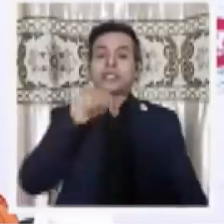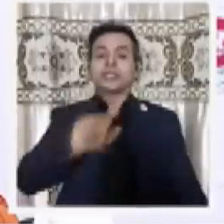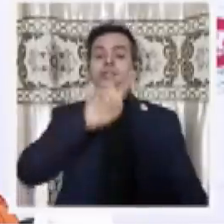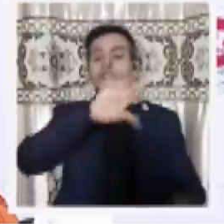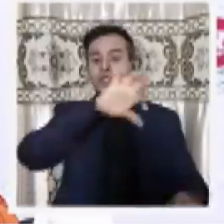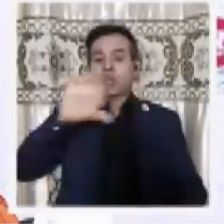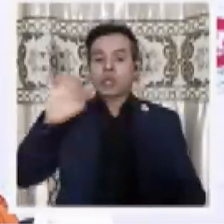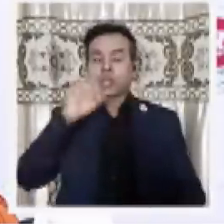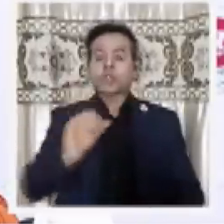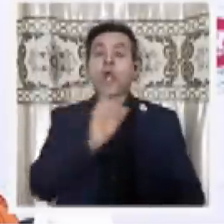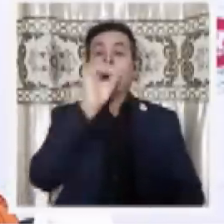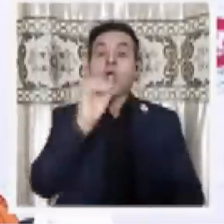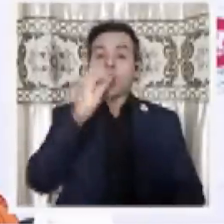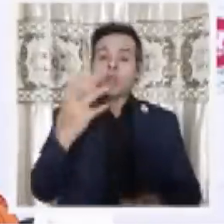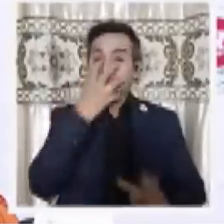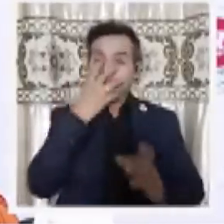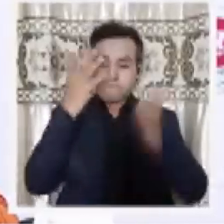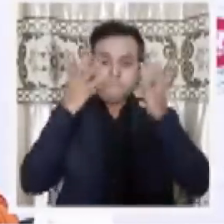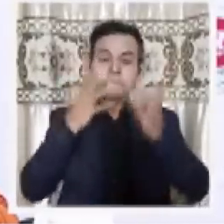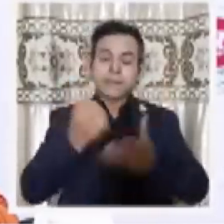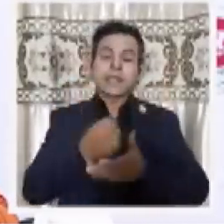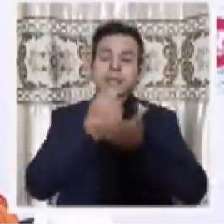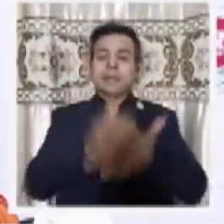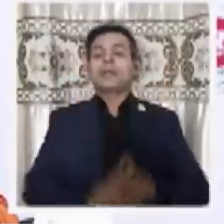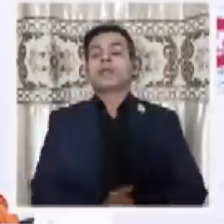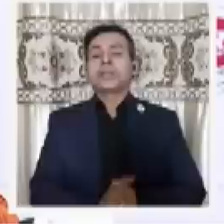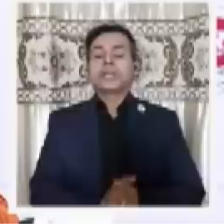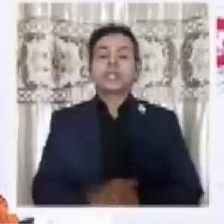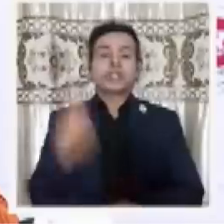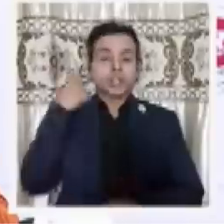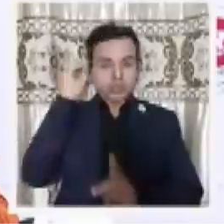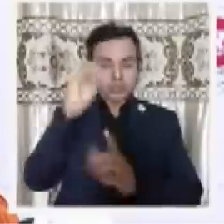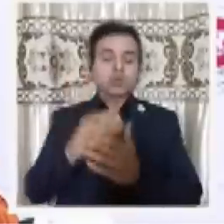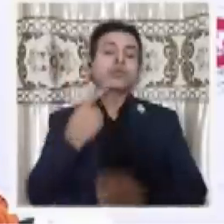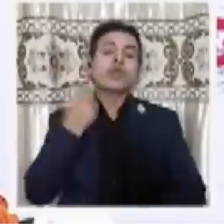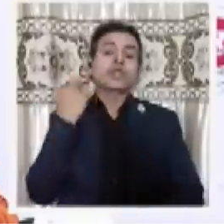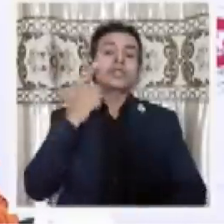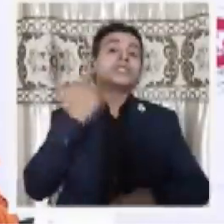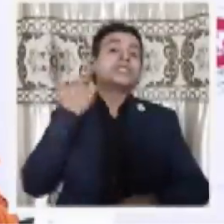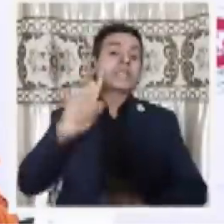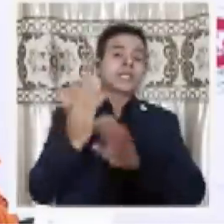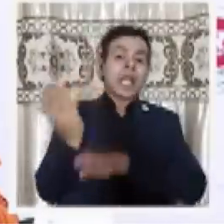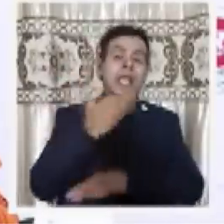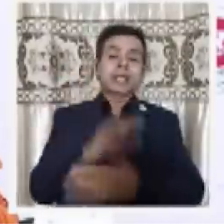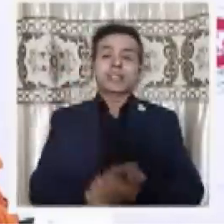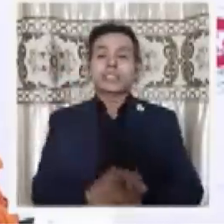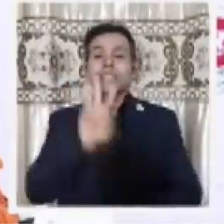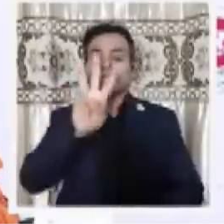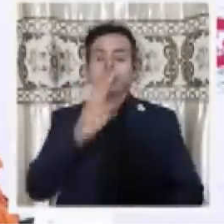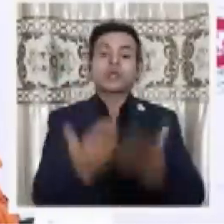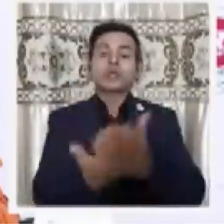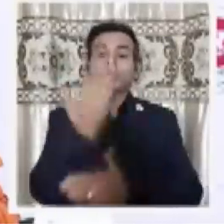11,520টি এবং সারা দেশে হাইফ্লো ন্যাজাল ক্যানুলার সংখ্যা 224টি, সারা দেশে অক্সিজেন কনসেন্ট্রেটরের সংখ্যা 900